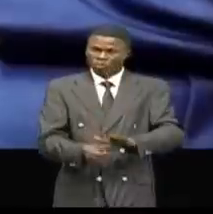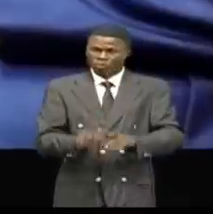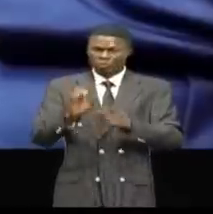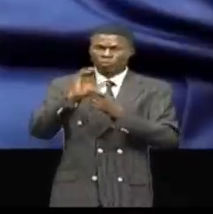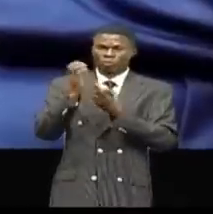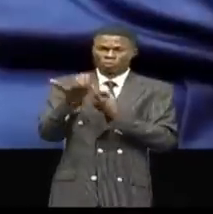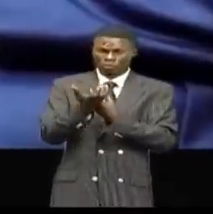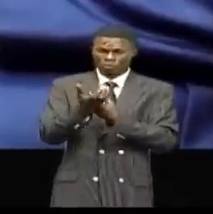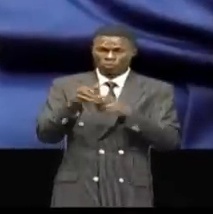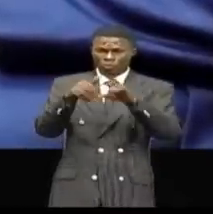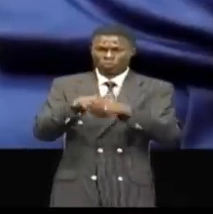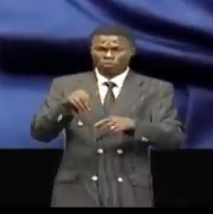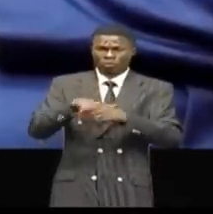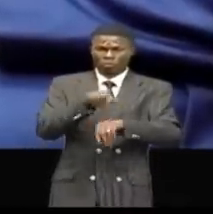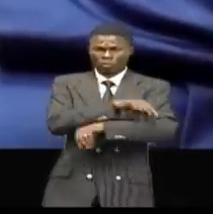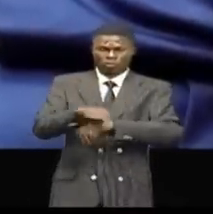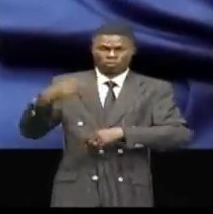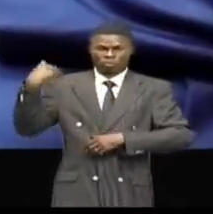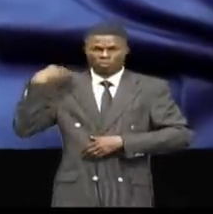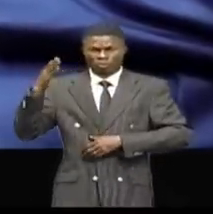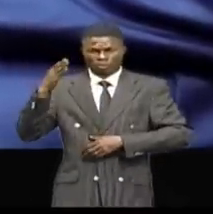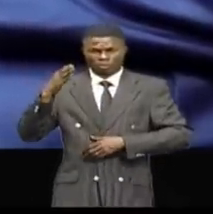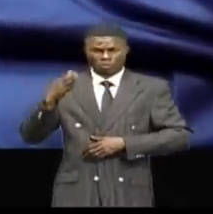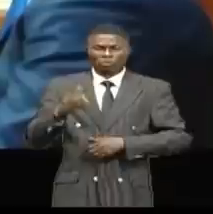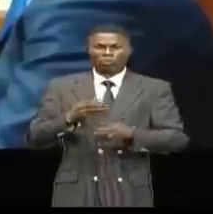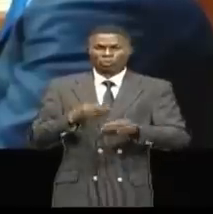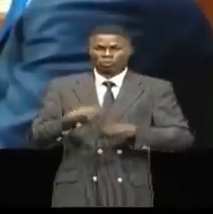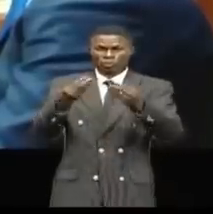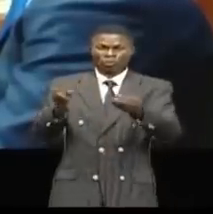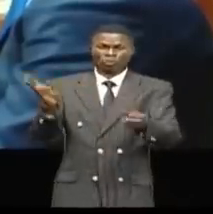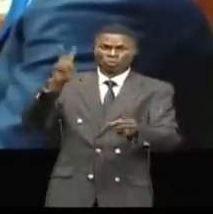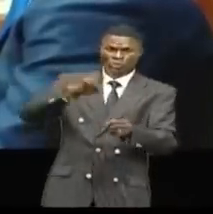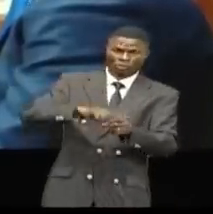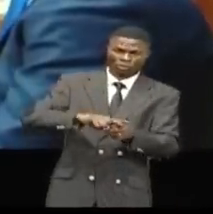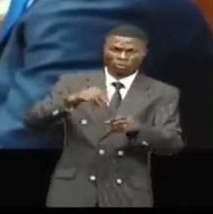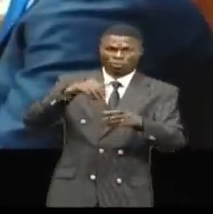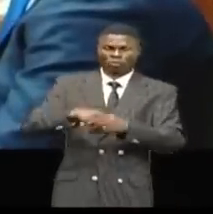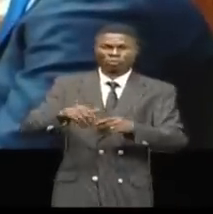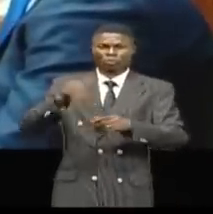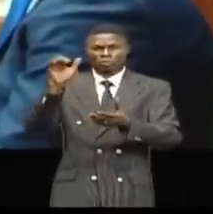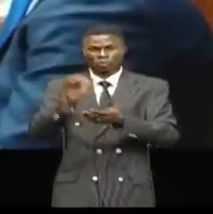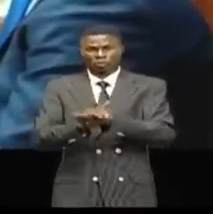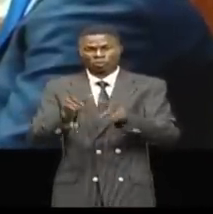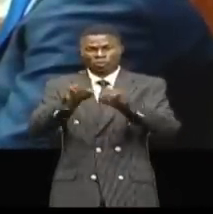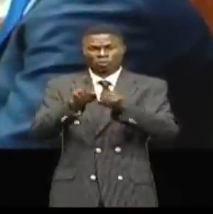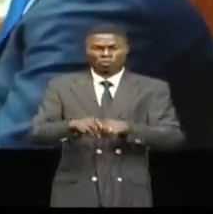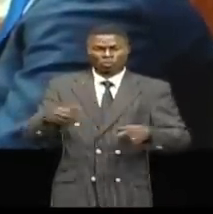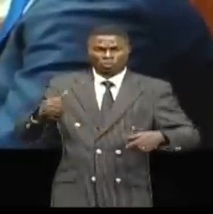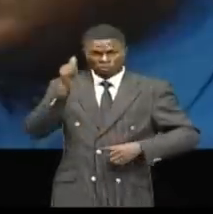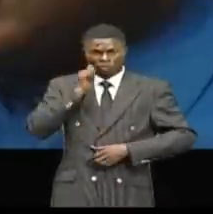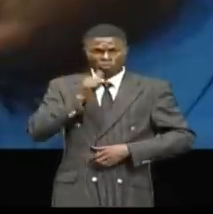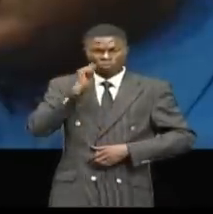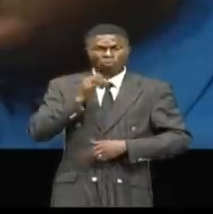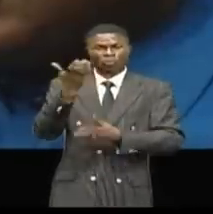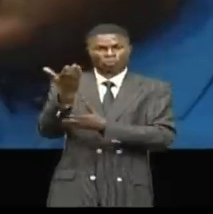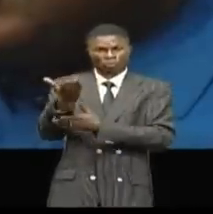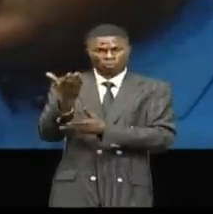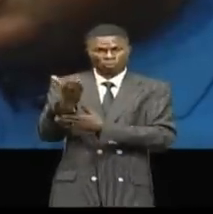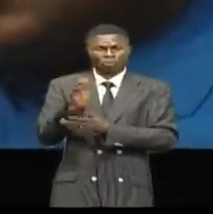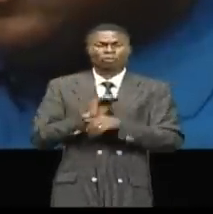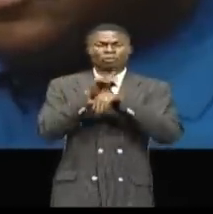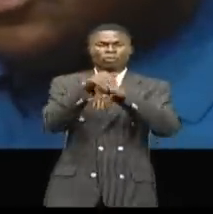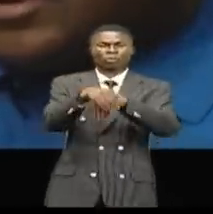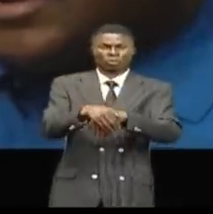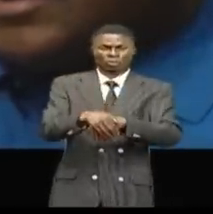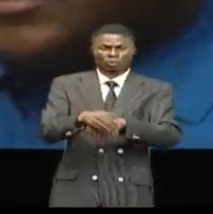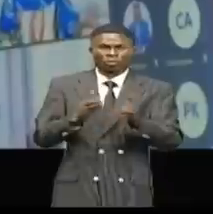et institutionnelles qui conduisent au fait des violences à l'égard des femmes et des filles qu'il avait été sollicité l'implication